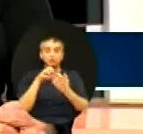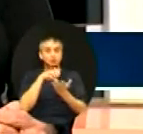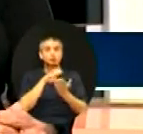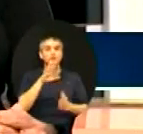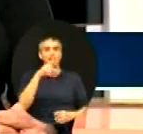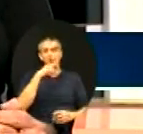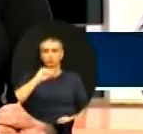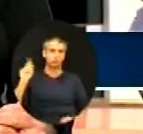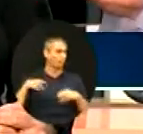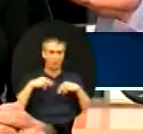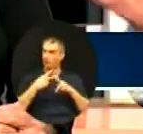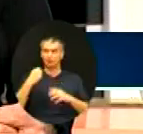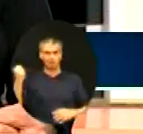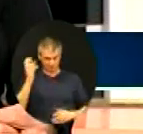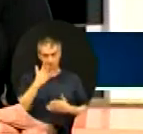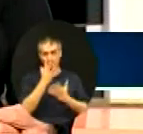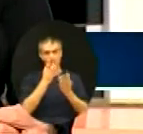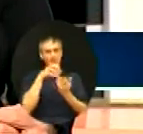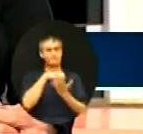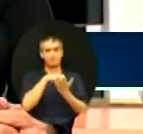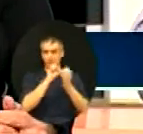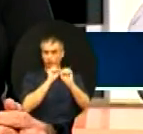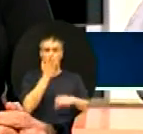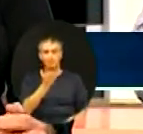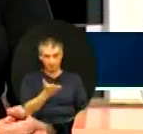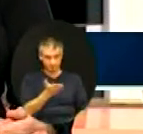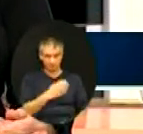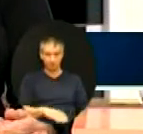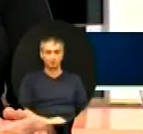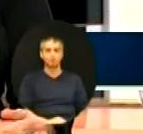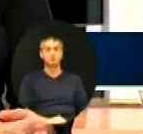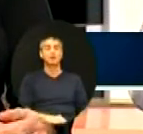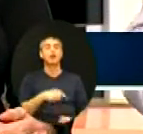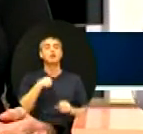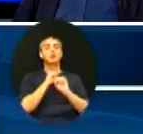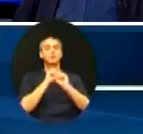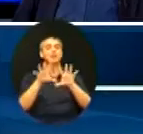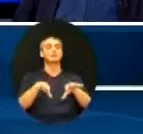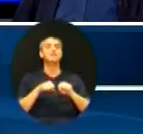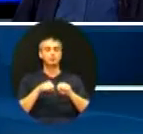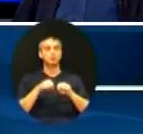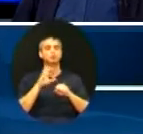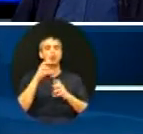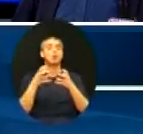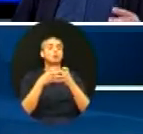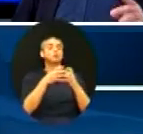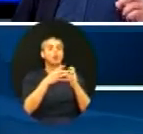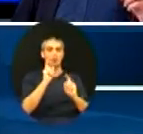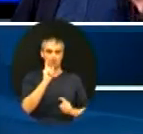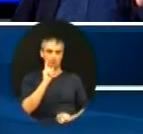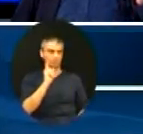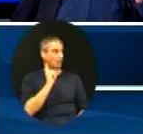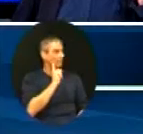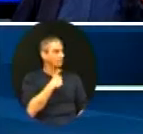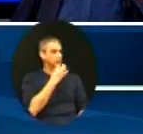אדומים יש קונצנזוס לא רק בימין, גם חלק מהמרכז תומך בזה. אנחנו בעד סיפוח של של גושי התיישבות, אבל אנחנו...